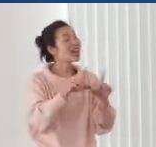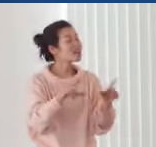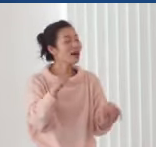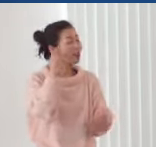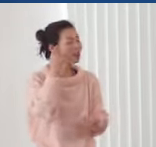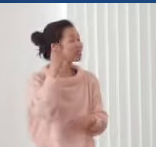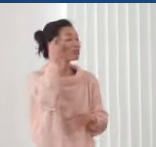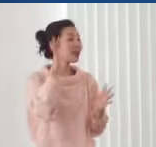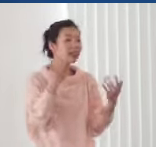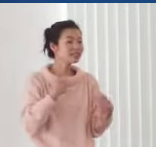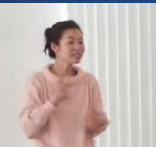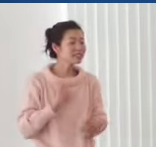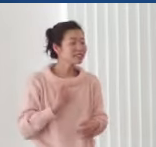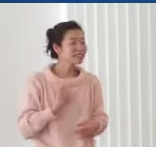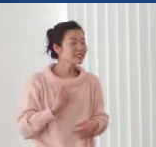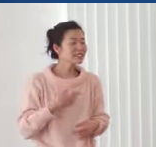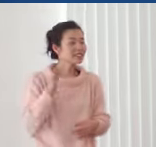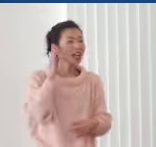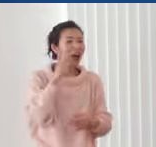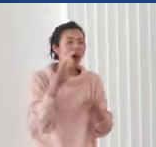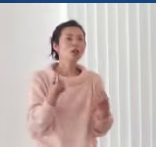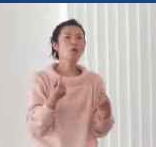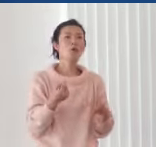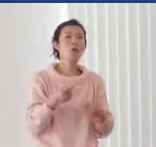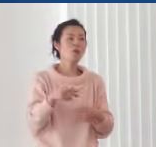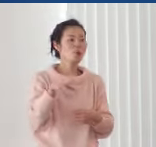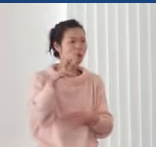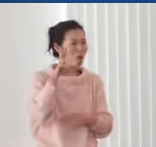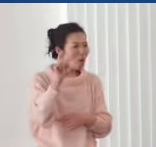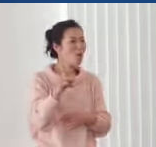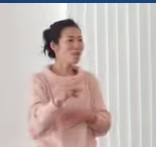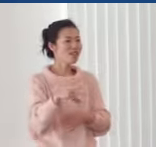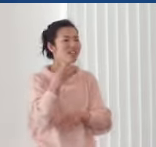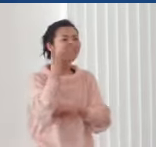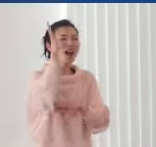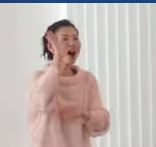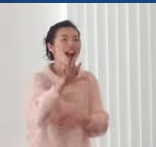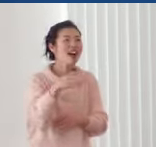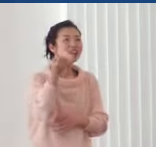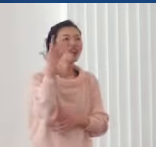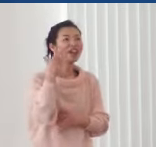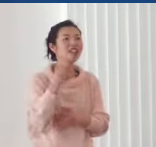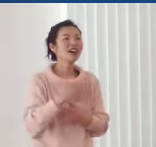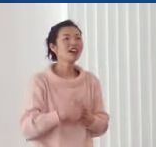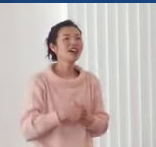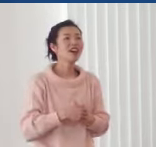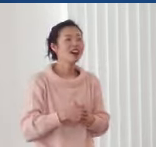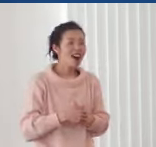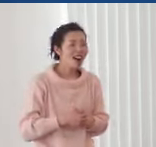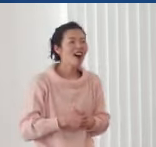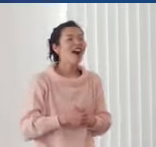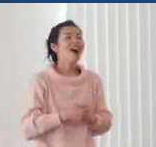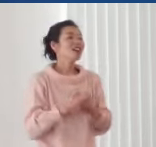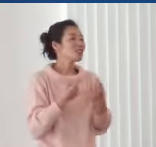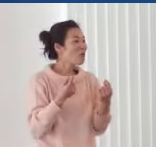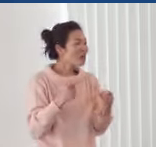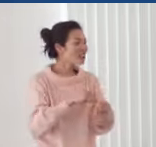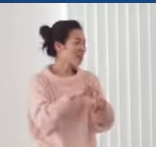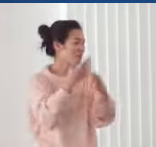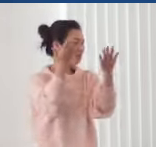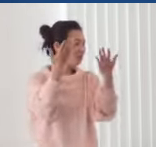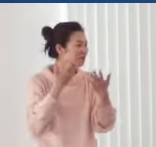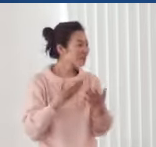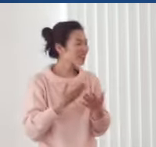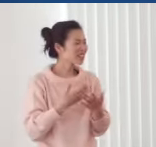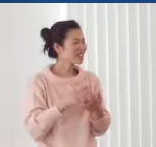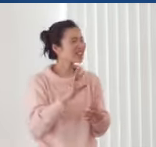ないでしょうね。逆はあると思うんですね。ああなんて時間がないんでしょうか神様みたいな、ね、もっと時間をください